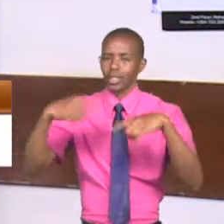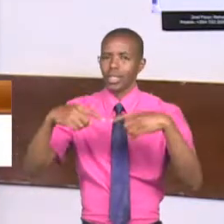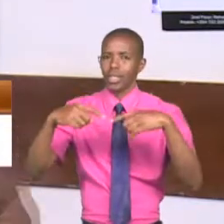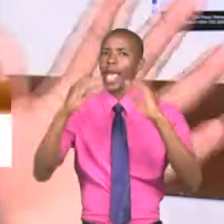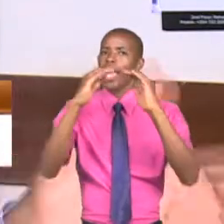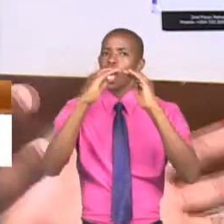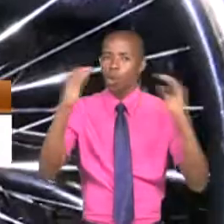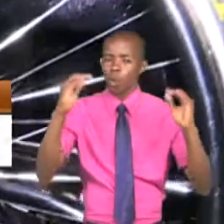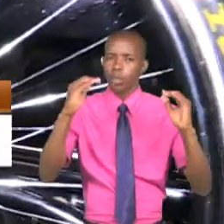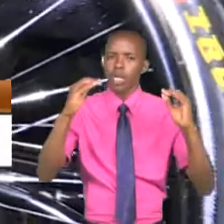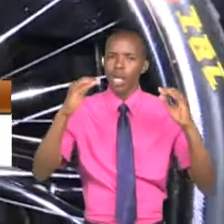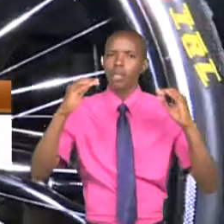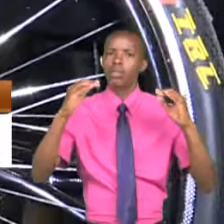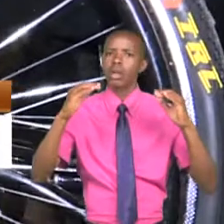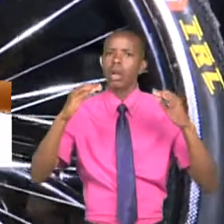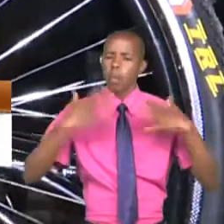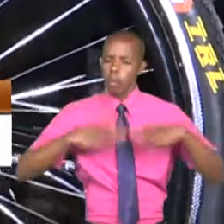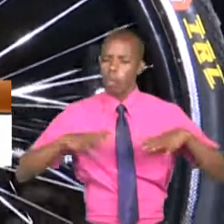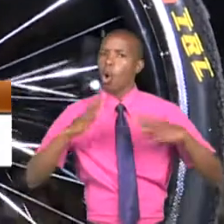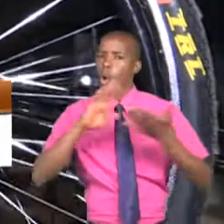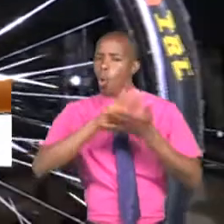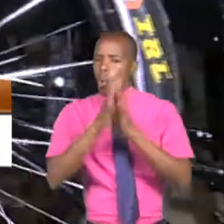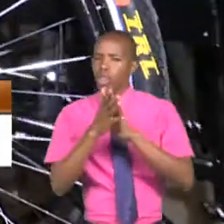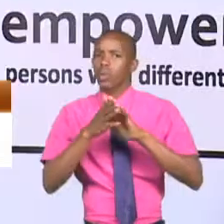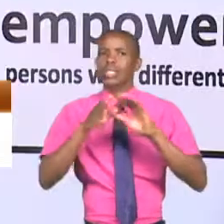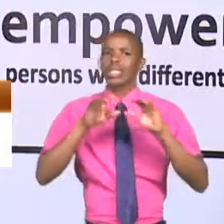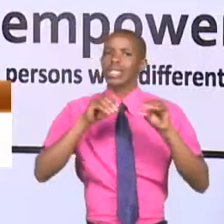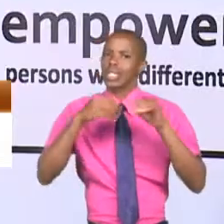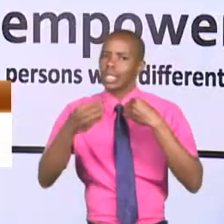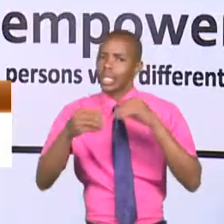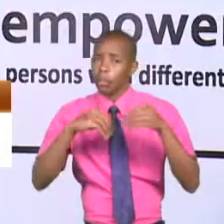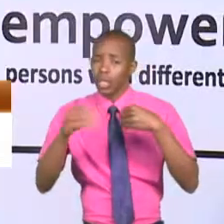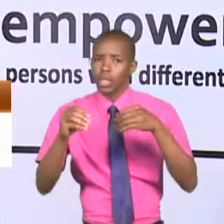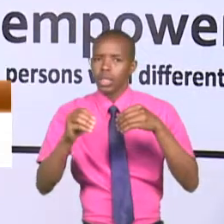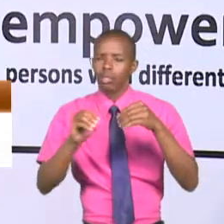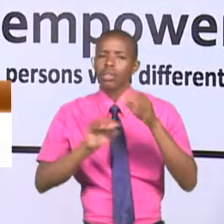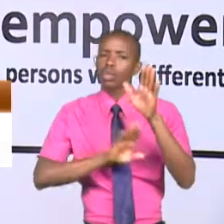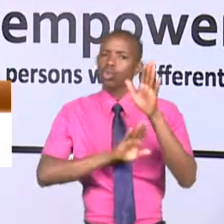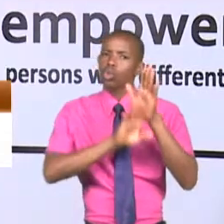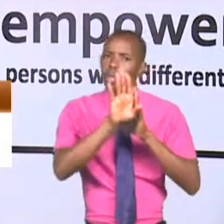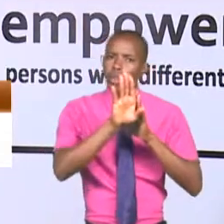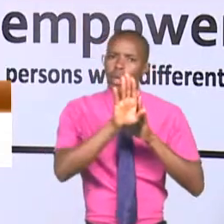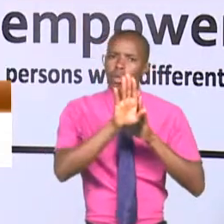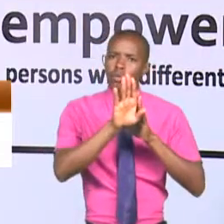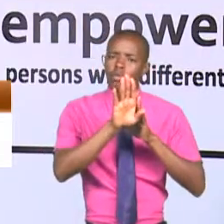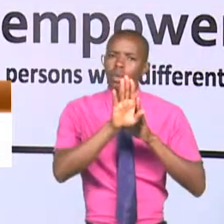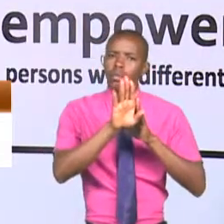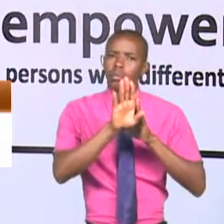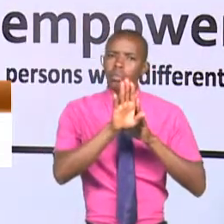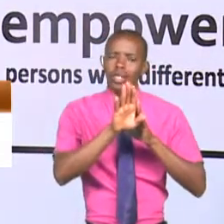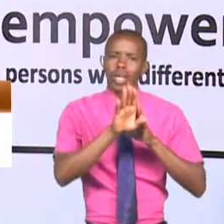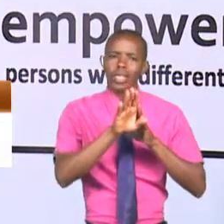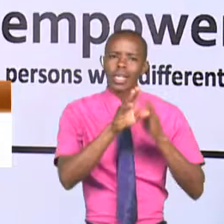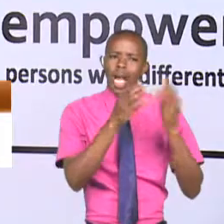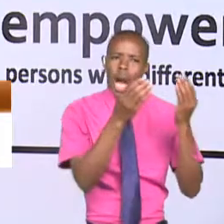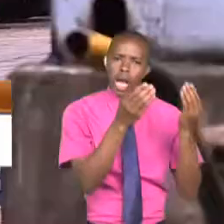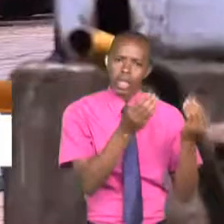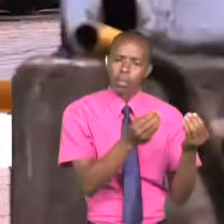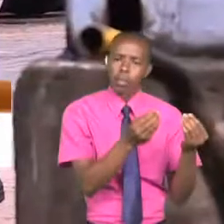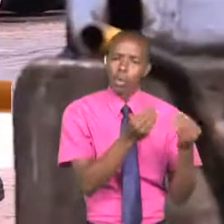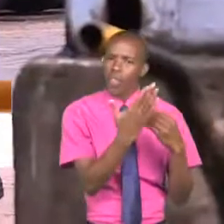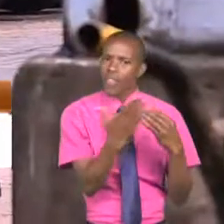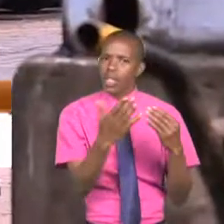equitably for people with or without disabilities. They are able to develop from a simple portrait to a real